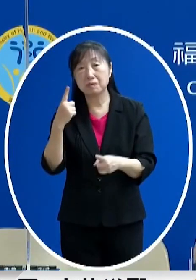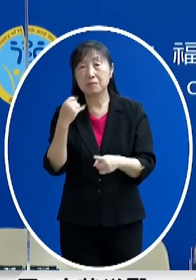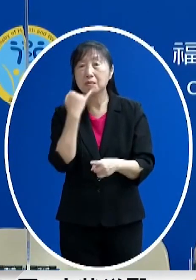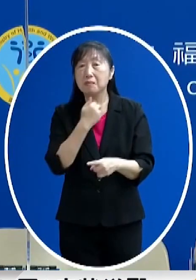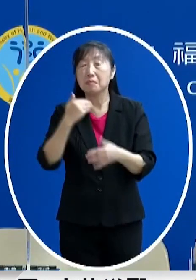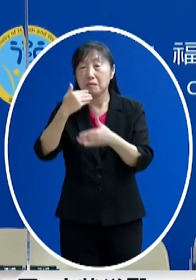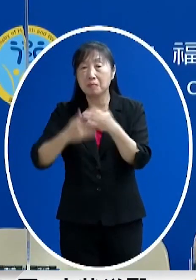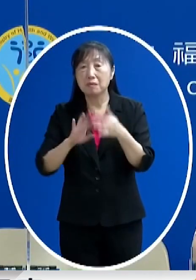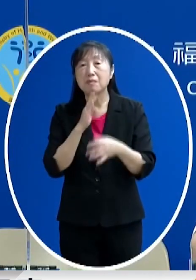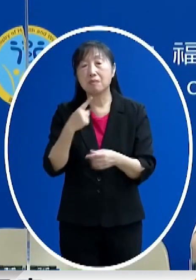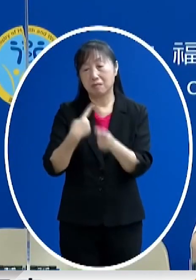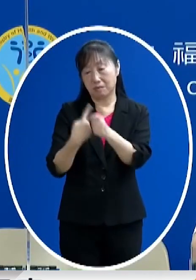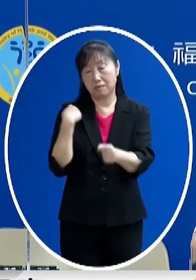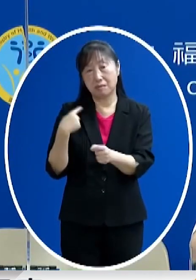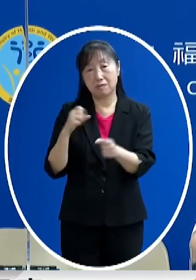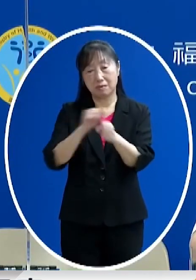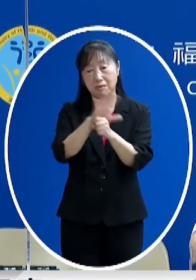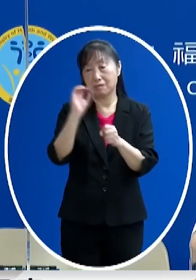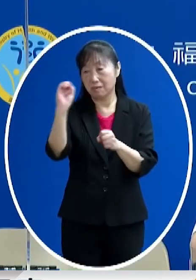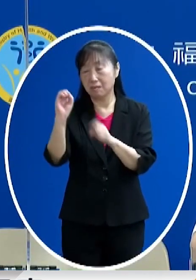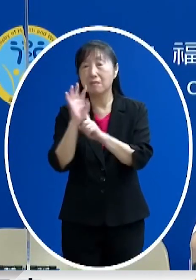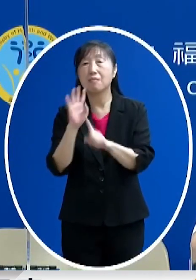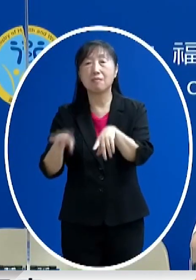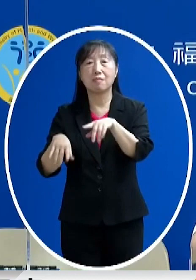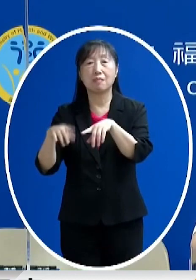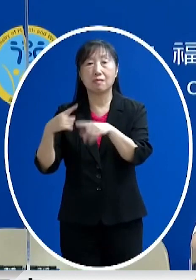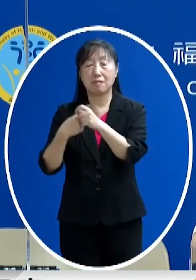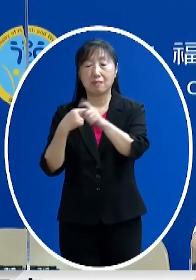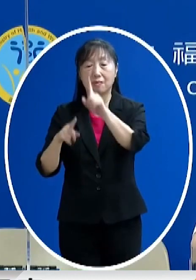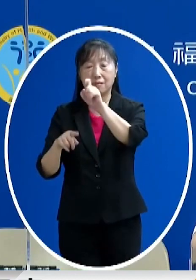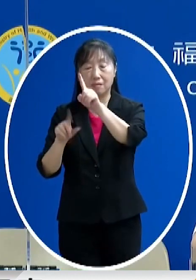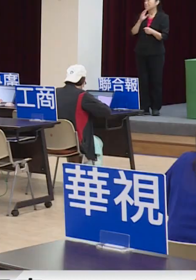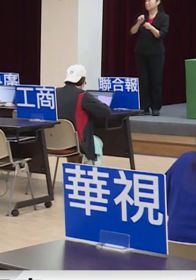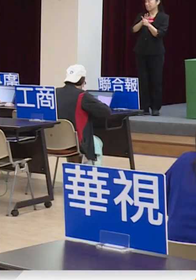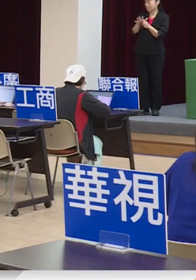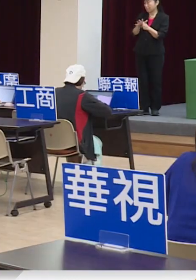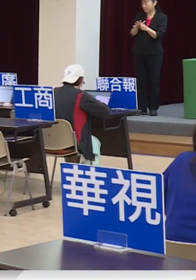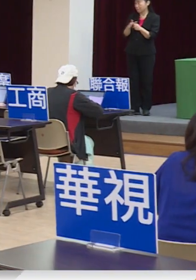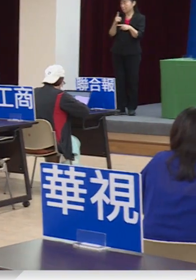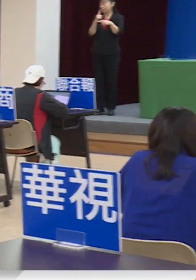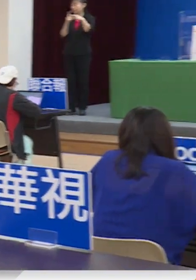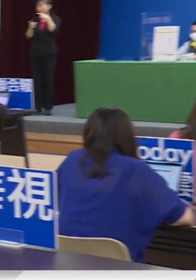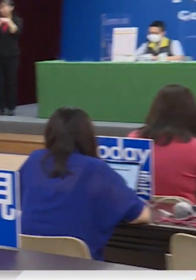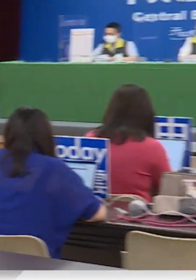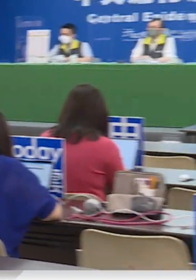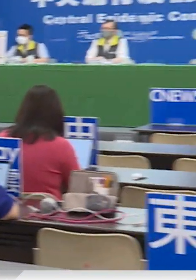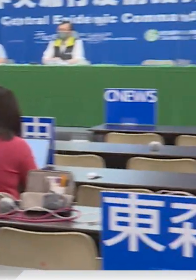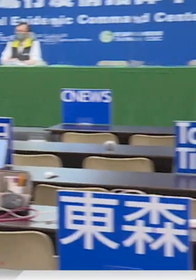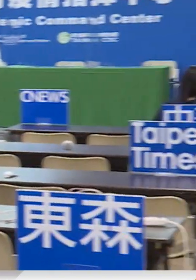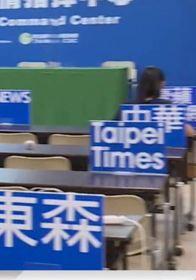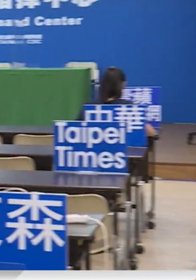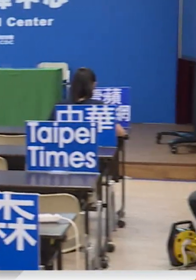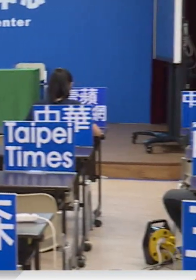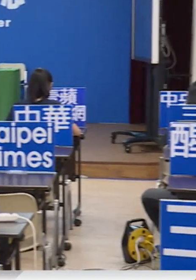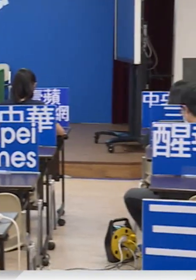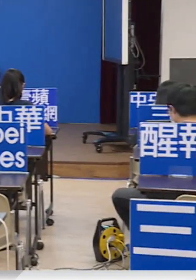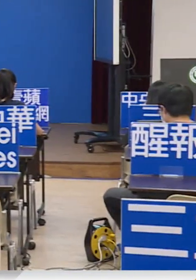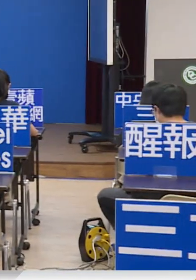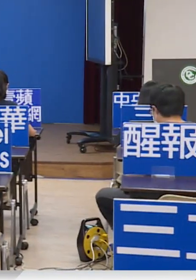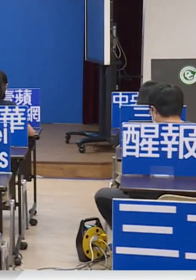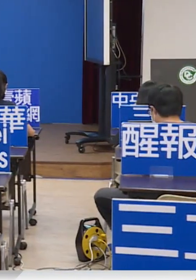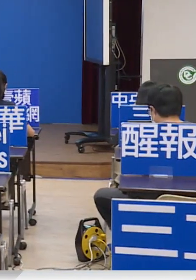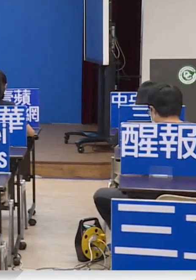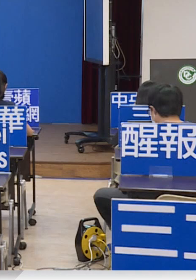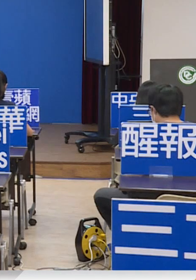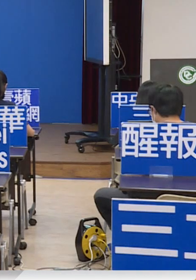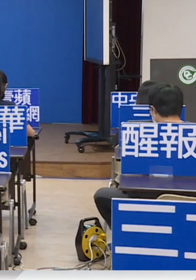年的 Omicron 就是在去年的11月底的时候才突然冒出来， BA.2.75 跟 BA.2.76